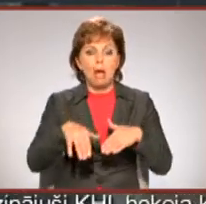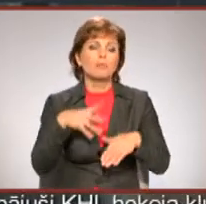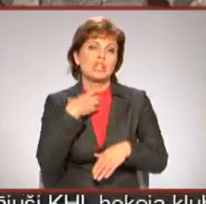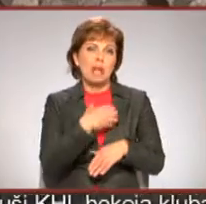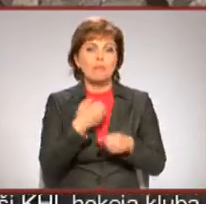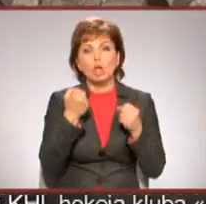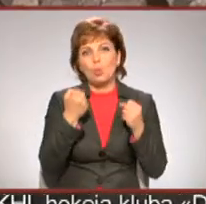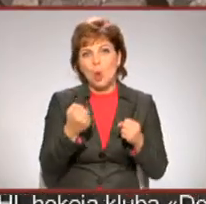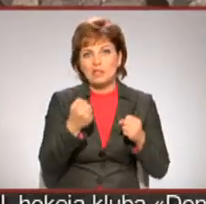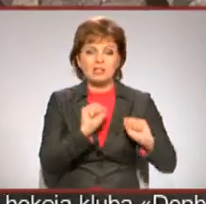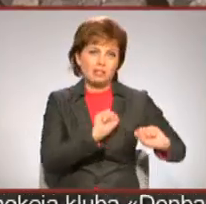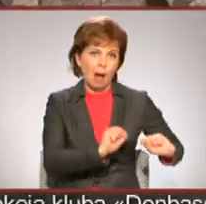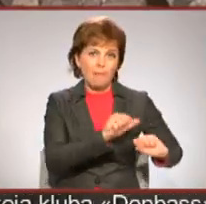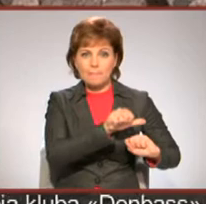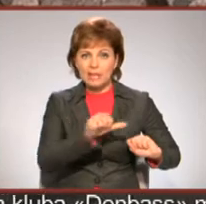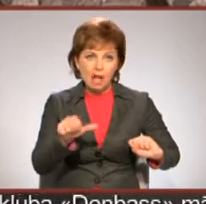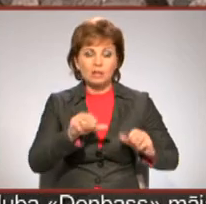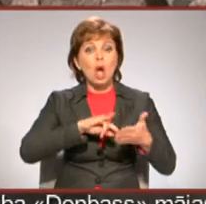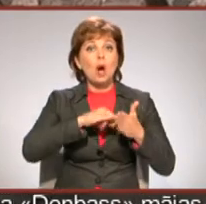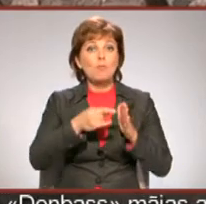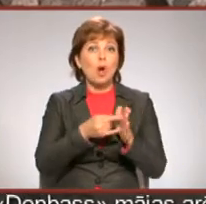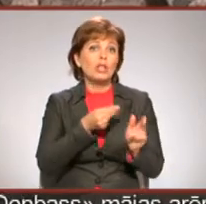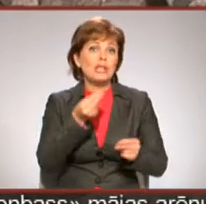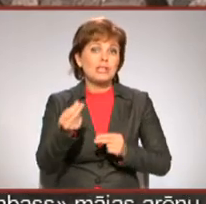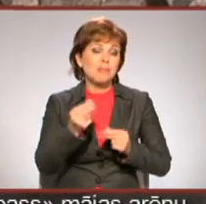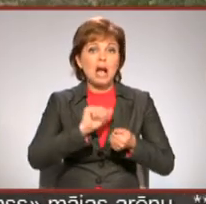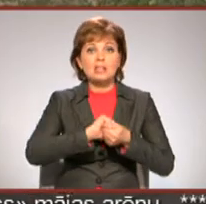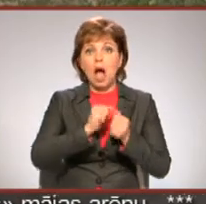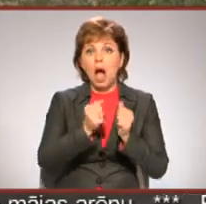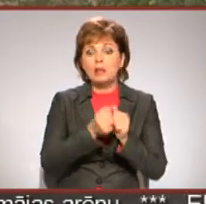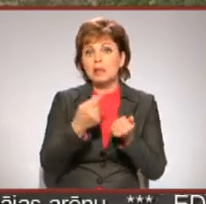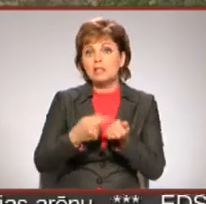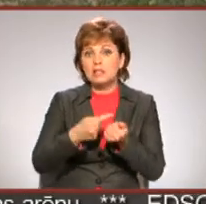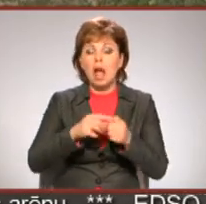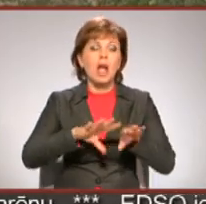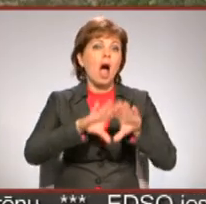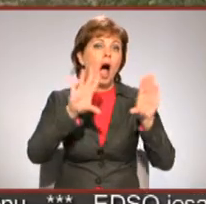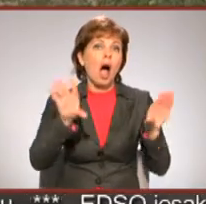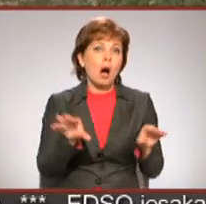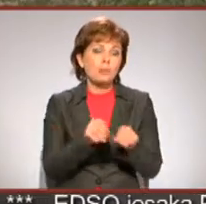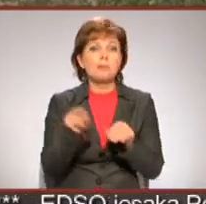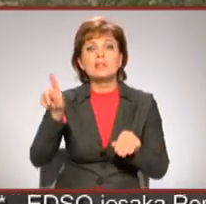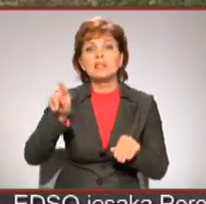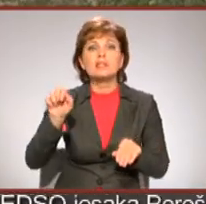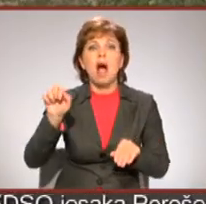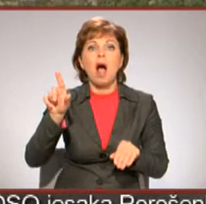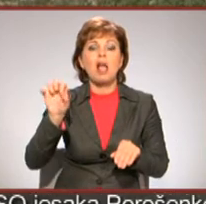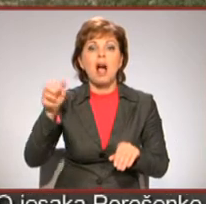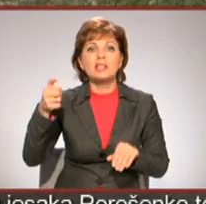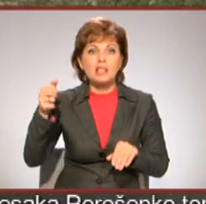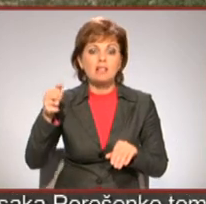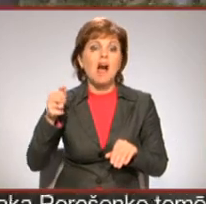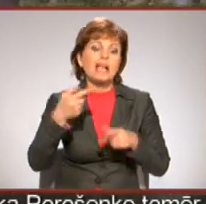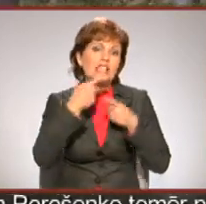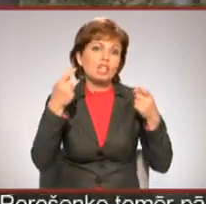nostiprināt krastu. Tā kā projekta izmaksas nepieciešamā akmeņu skaita dēļ solījās būt visai apjomīgas, Salacgrīvā tika izsludināta akcija,